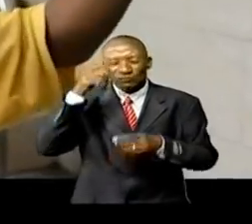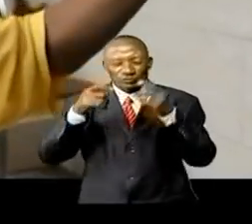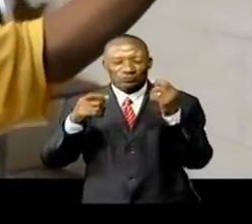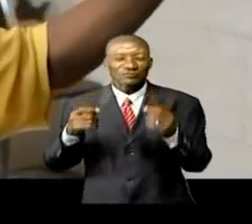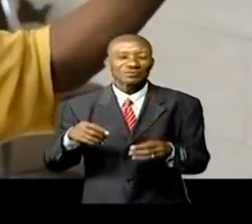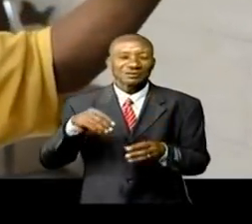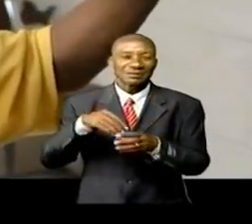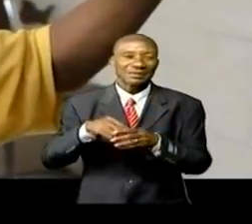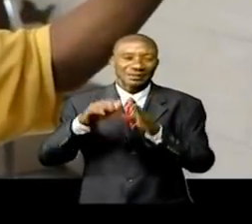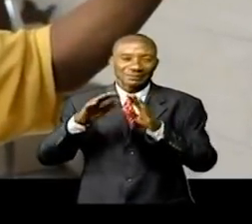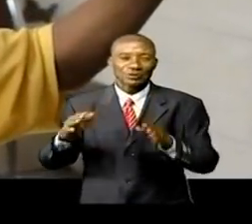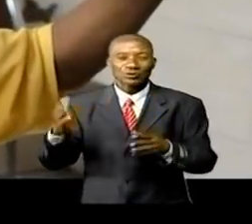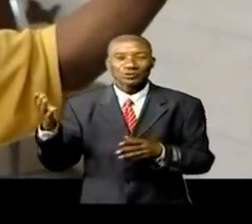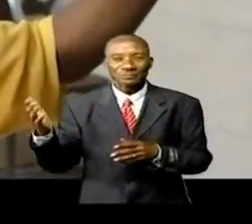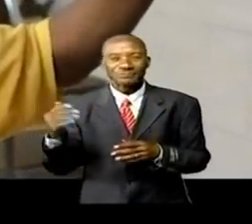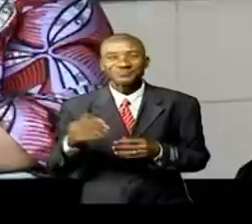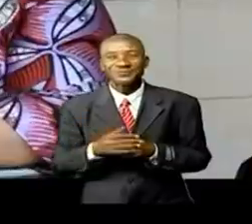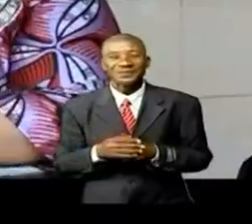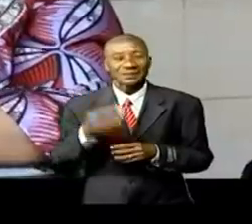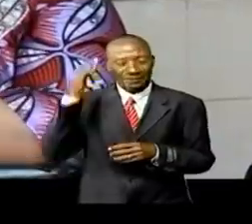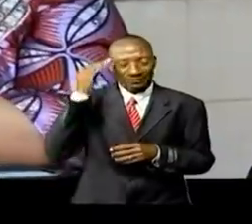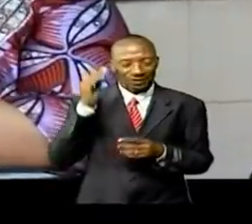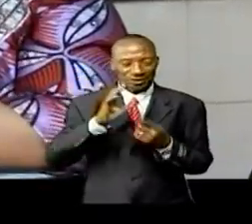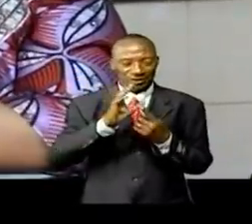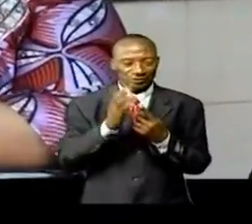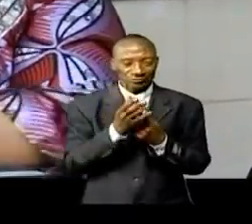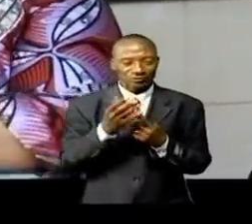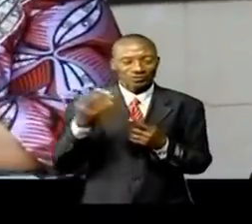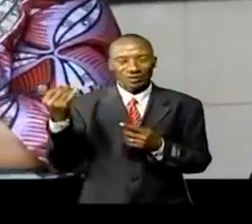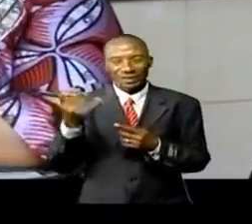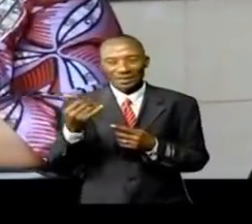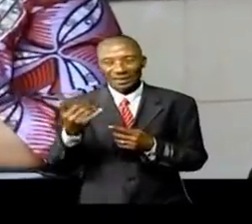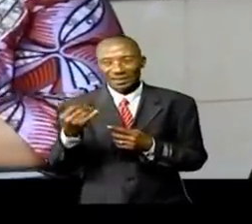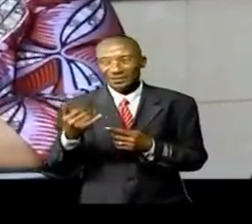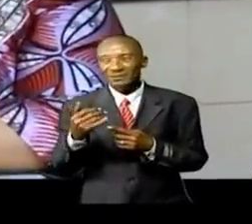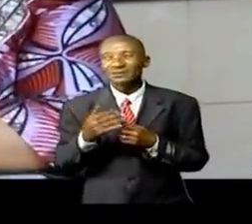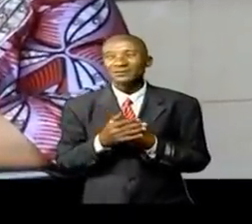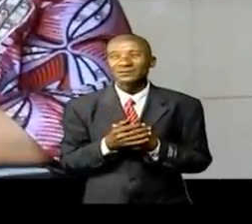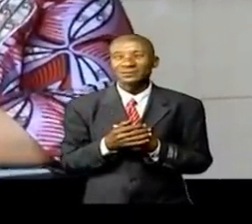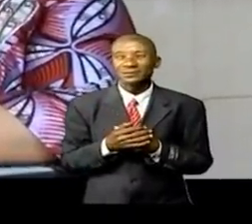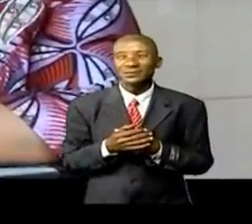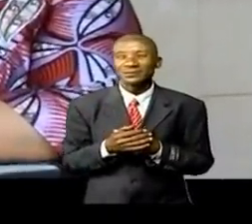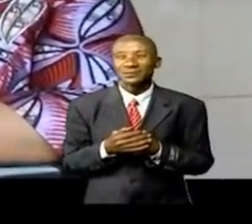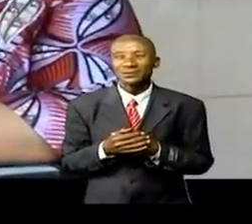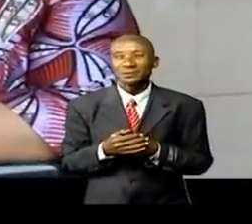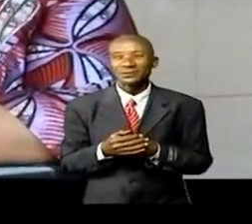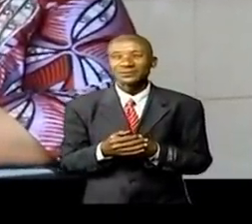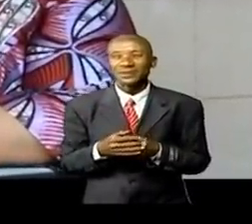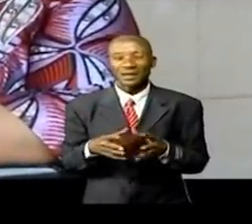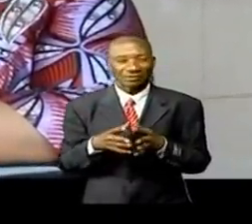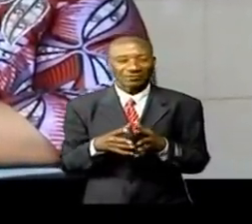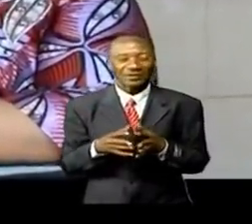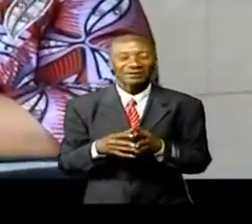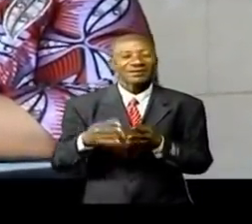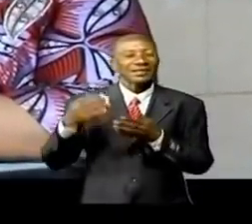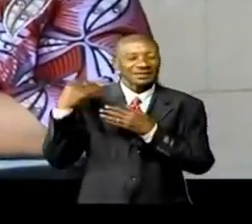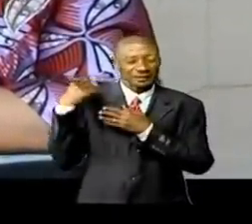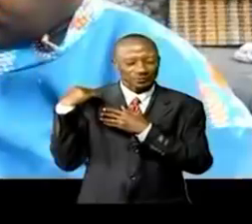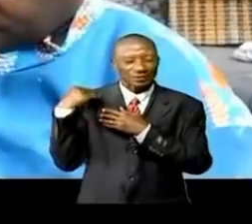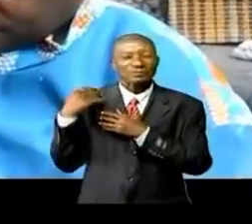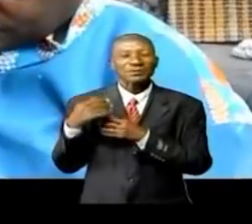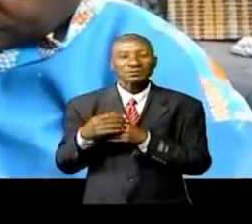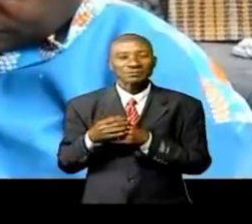d'un échange avec la ministre de la Culture, Arts et Patrimoine Catherine Katongo-Foura une mégestion en son absence au sein de